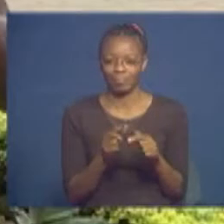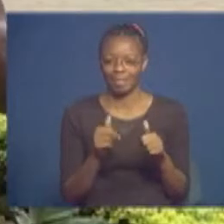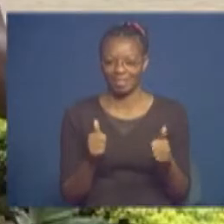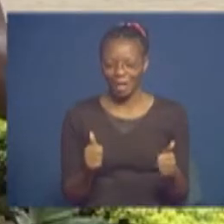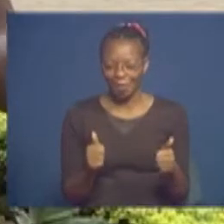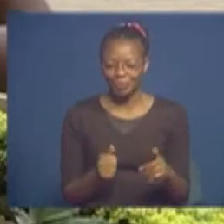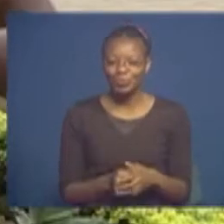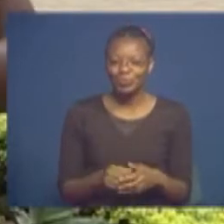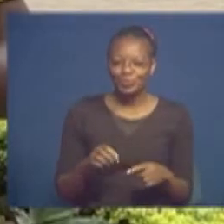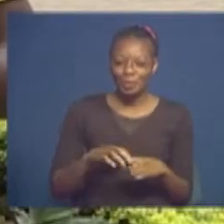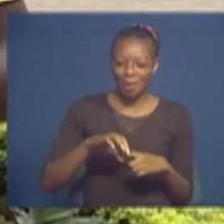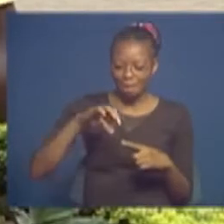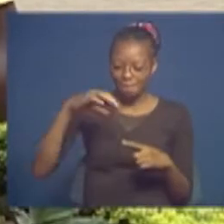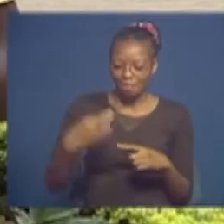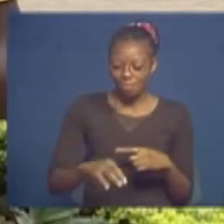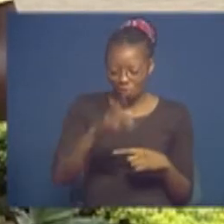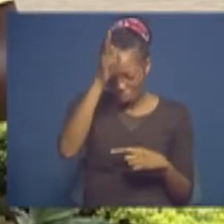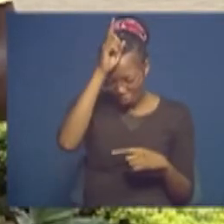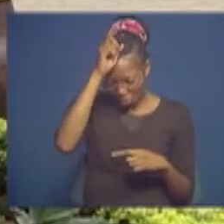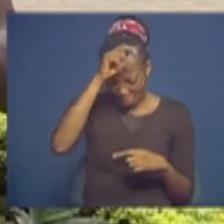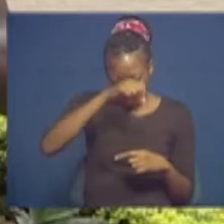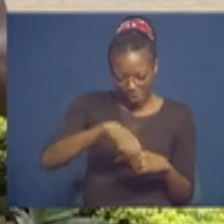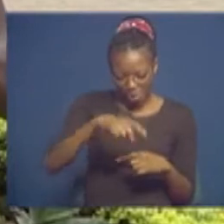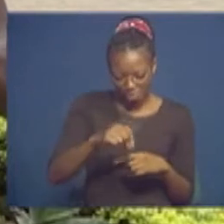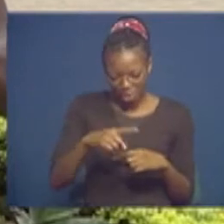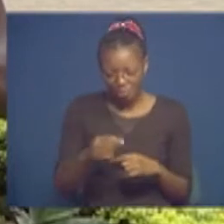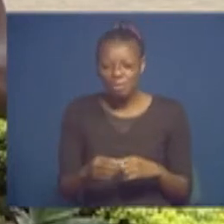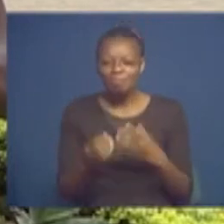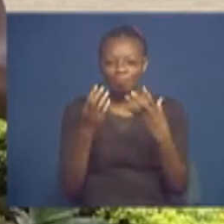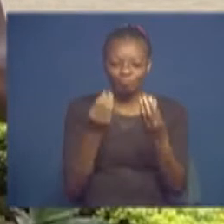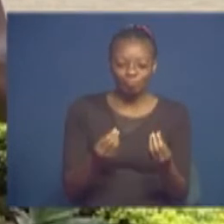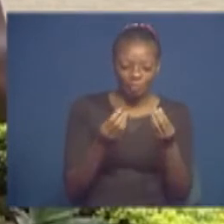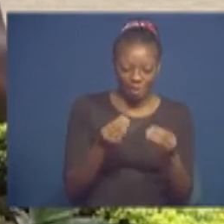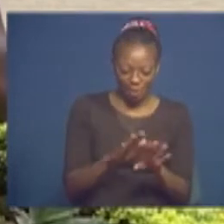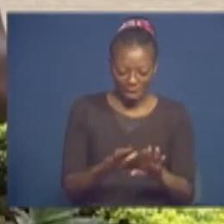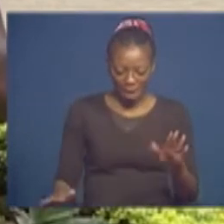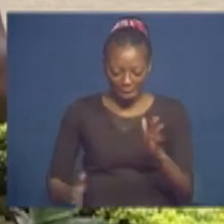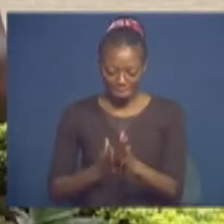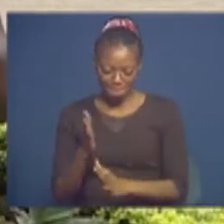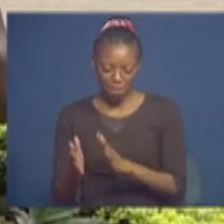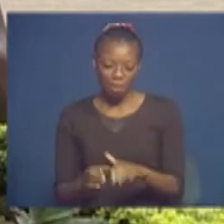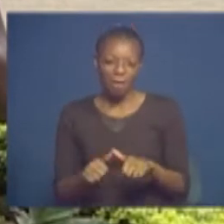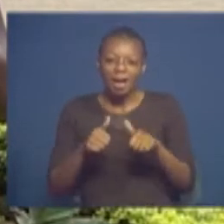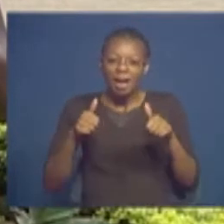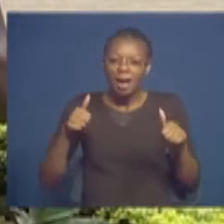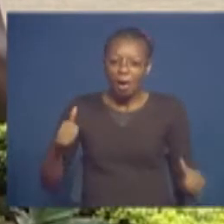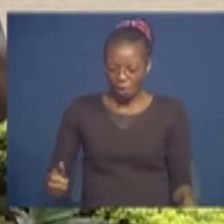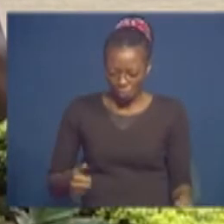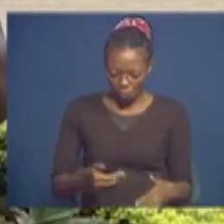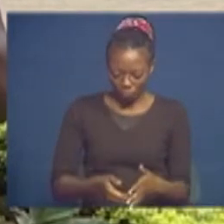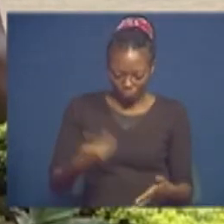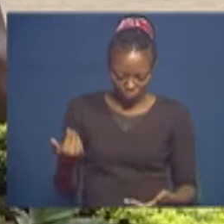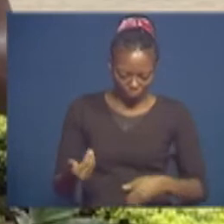muhimu. Kupanda mboga za kienyeji si vigumu. Tayarisha shamba lako vizuri na utoe magugu yote kama vile ambavyo ungefanya